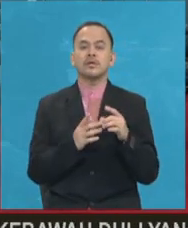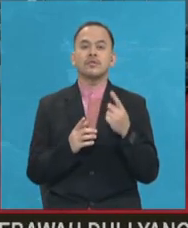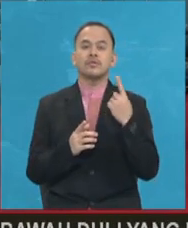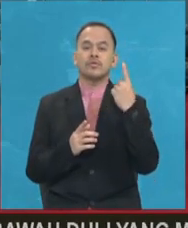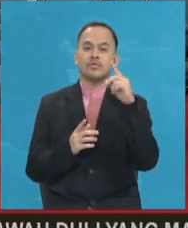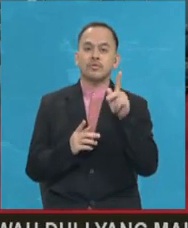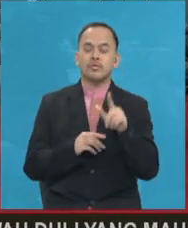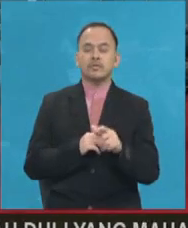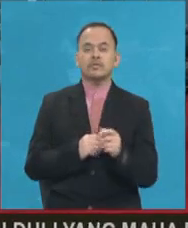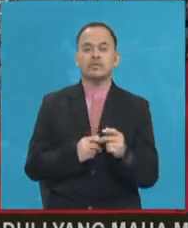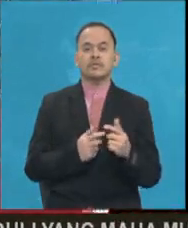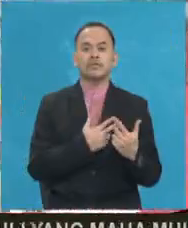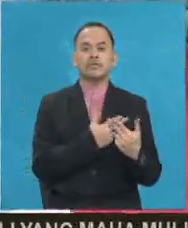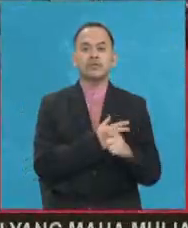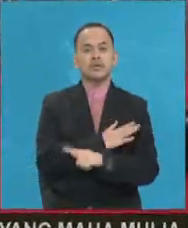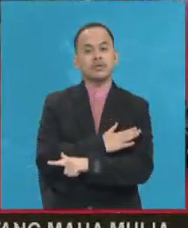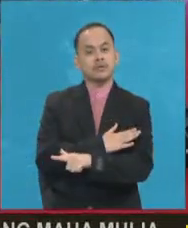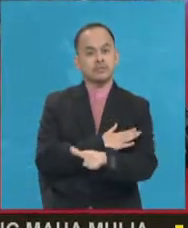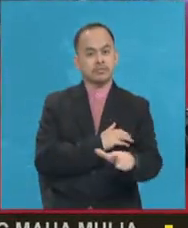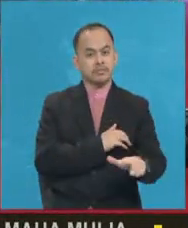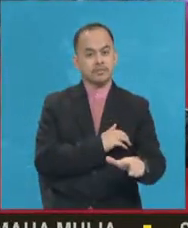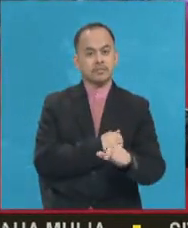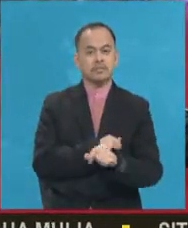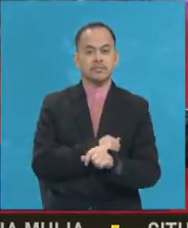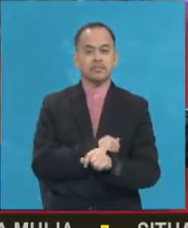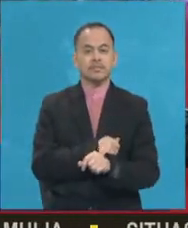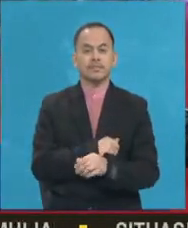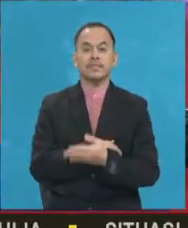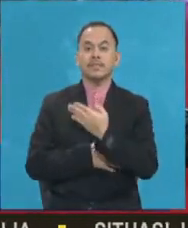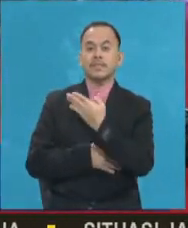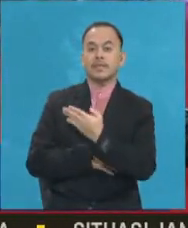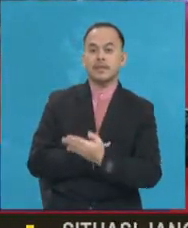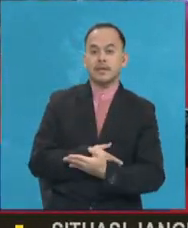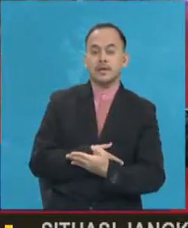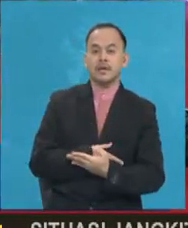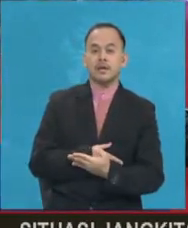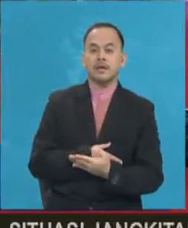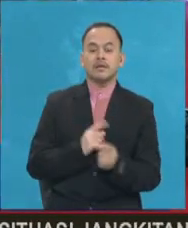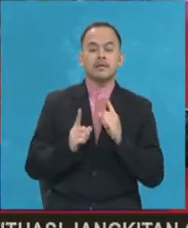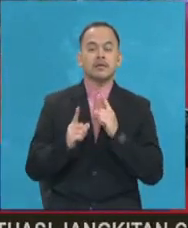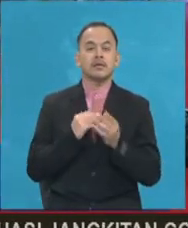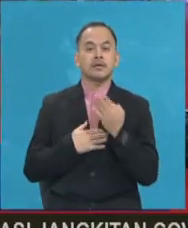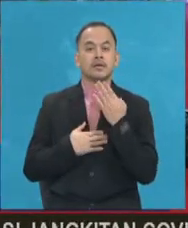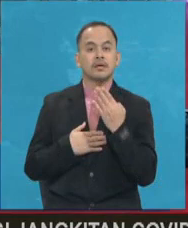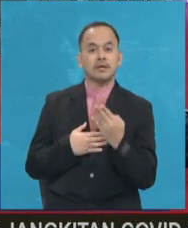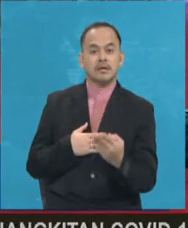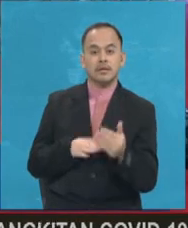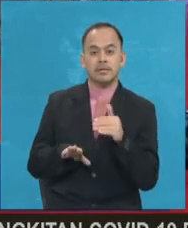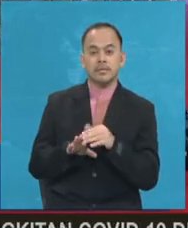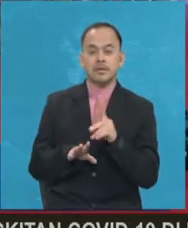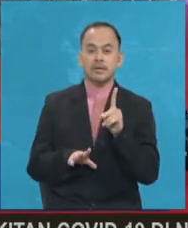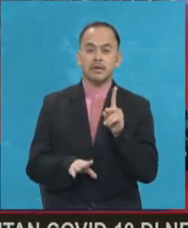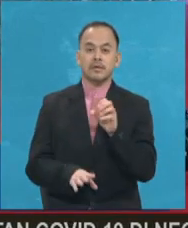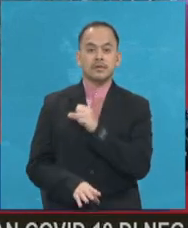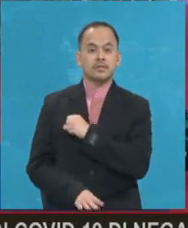gentelot gereja kebo ditempati menyebabkan penyakit tinjau kasih karena tulis kebodohanmu ya kekasihnya Selatan